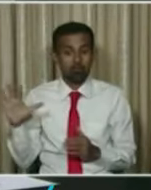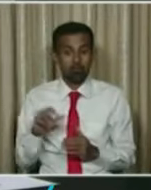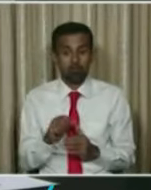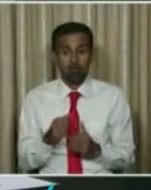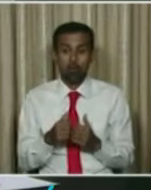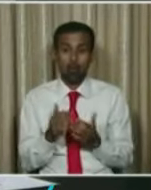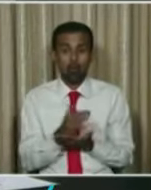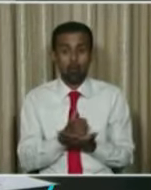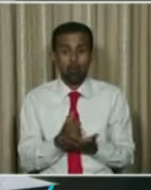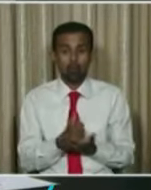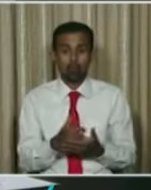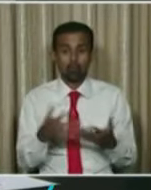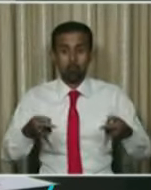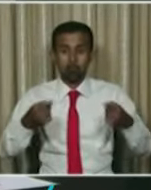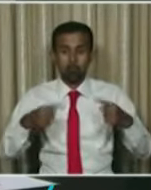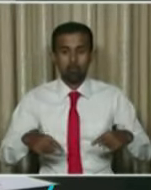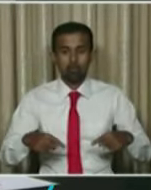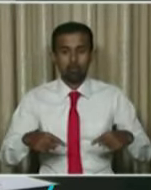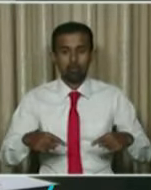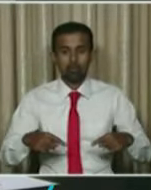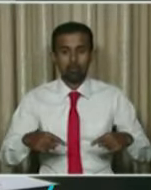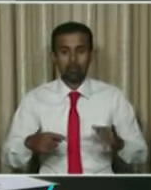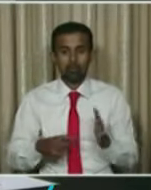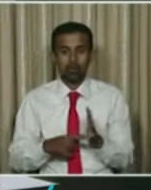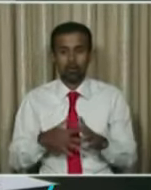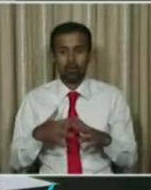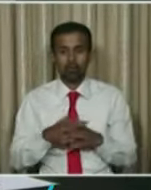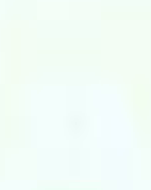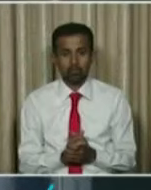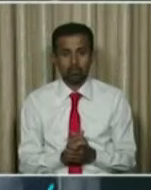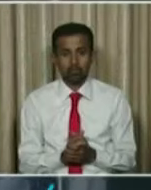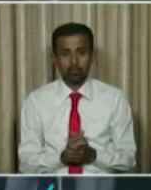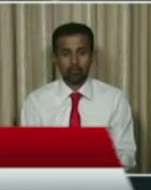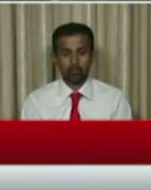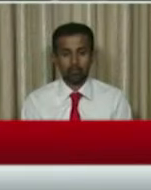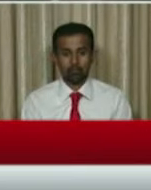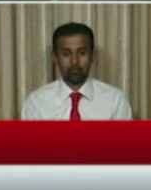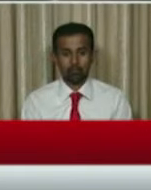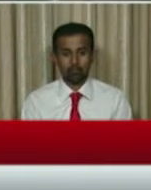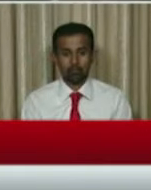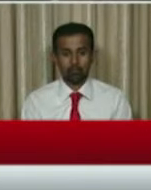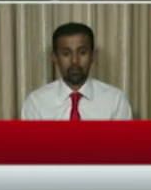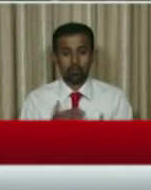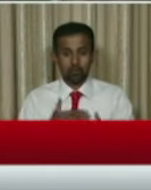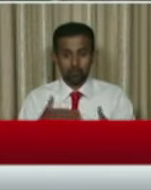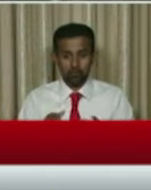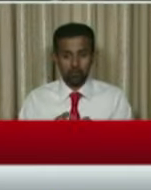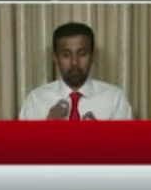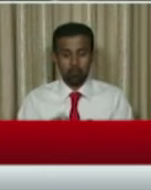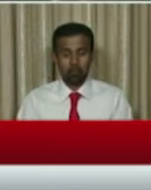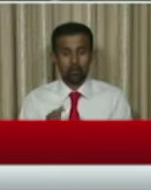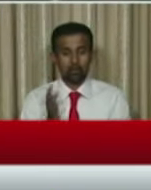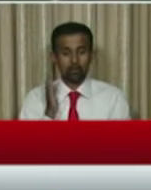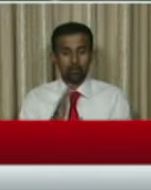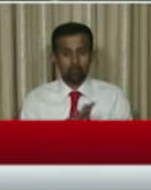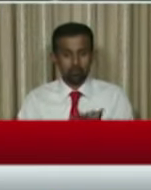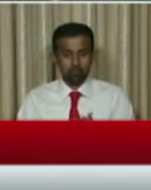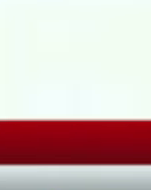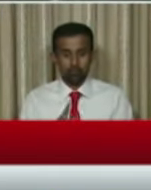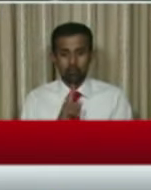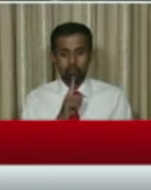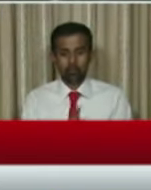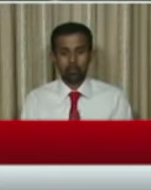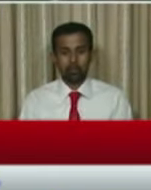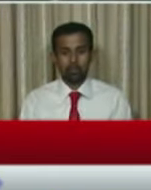ටික ඔක්කොම ඉවර කරයින් පස්සේ මේ නීතිය සංශෝධනය කළ වැඩක් නැහැනේ අපි කැබිනට් මණ්ඩලයේදී ජනප්‍රතිමා ඉදත පැහැදිලිව මුදල් අමාත්‍යතුමා